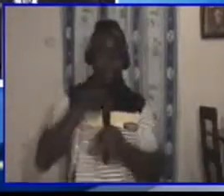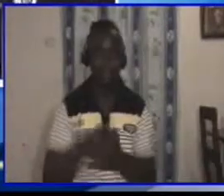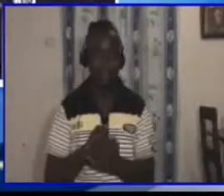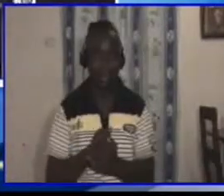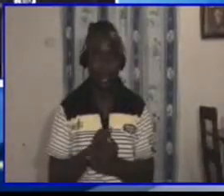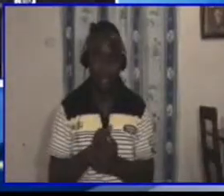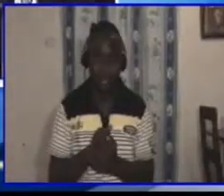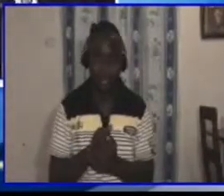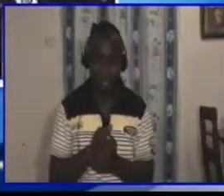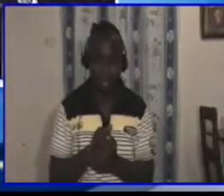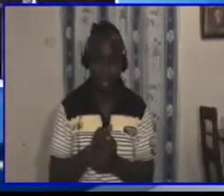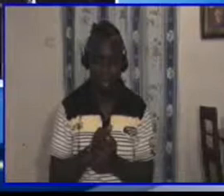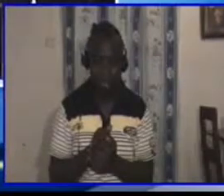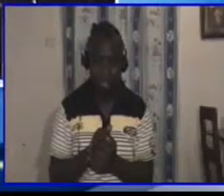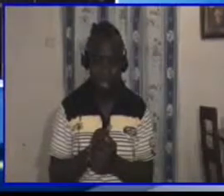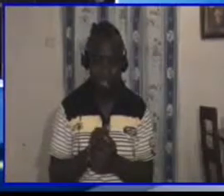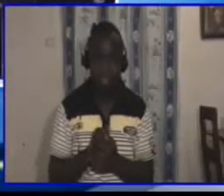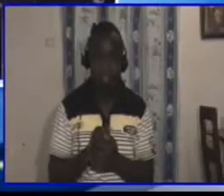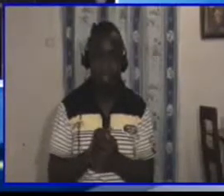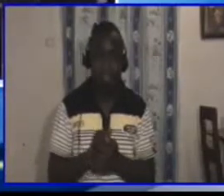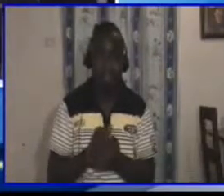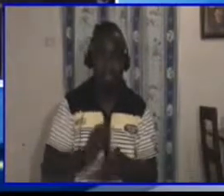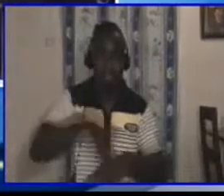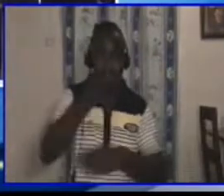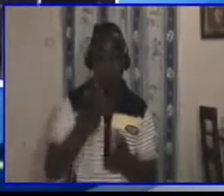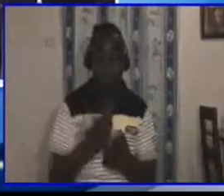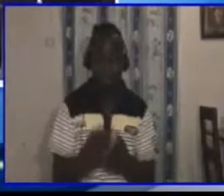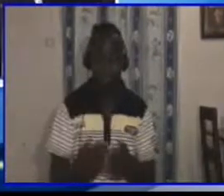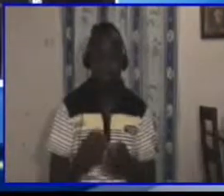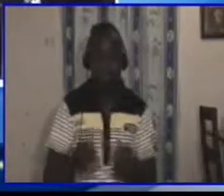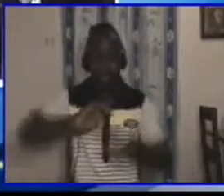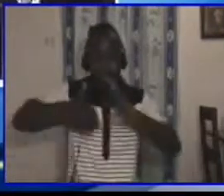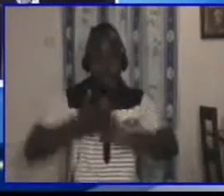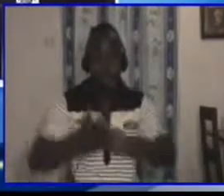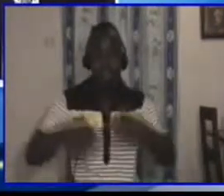ci viene detto tutto ciò che si adempirà